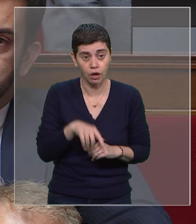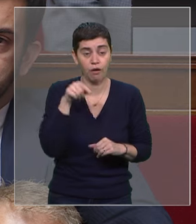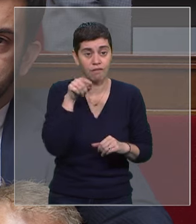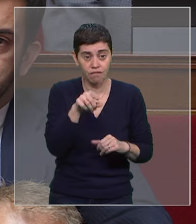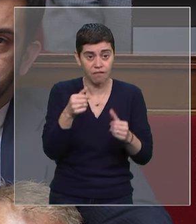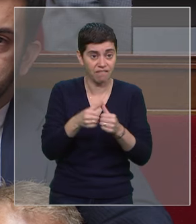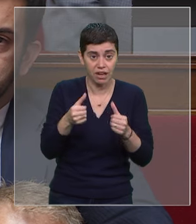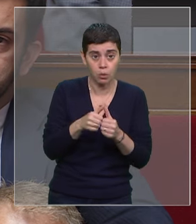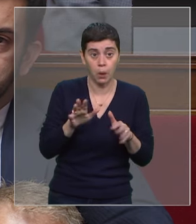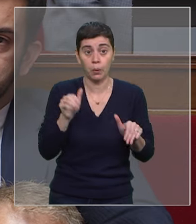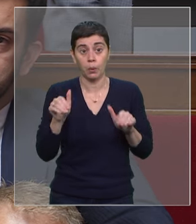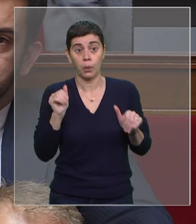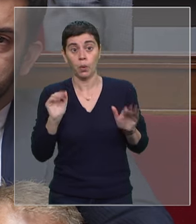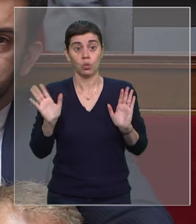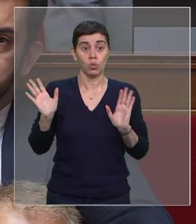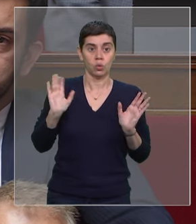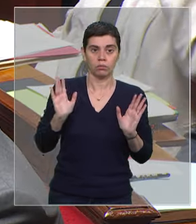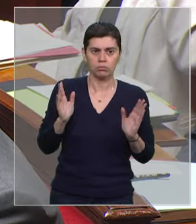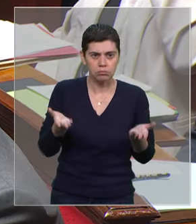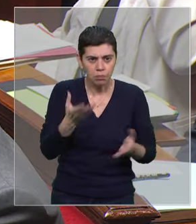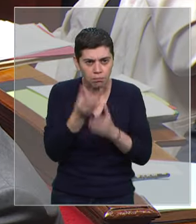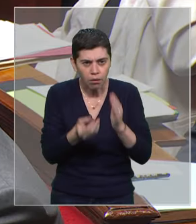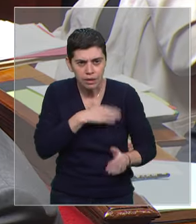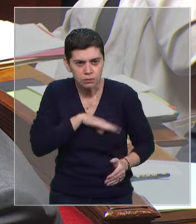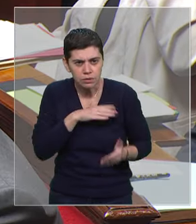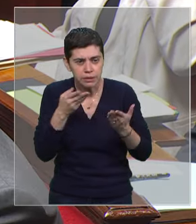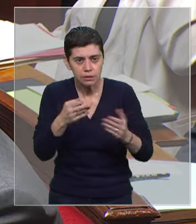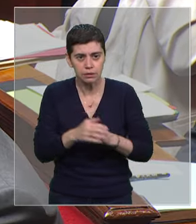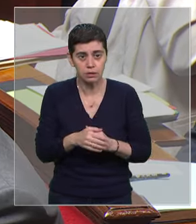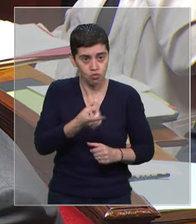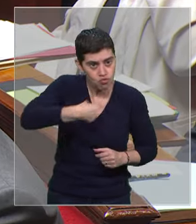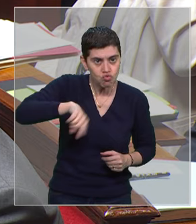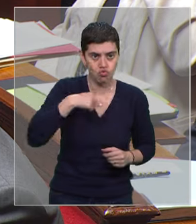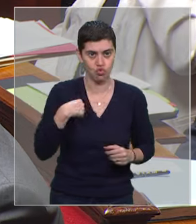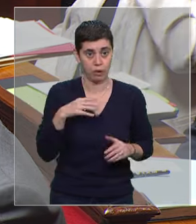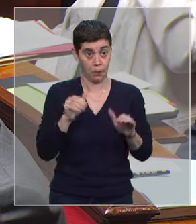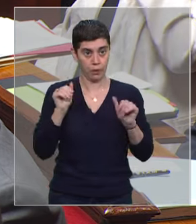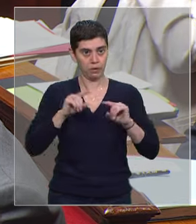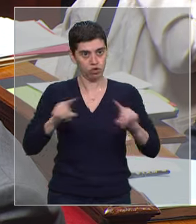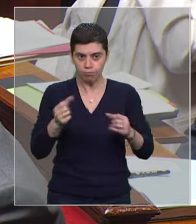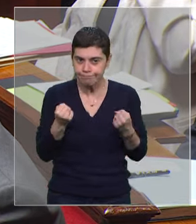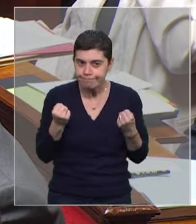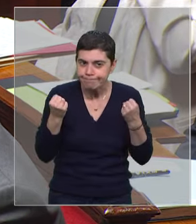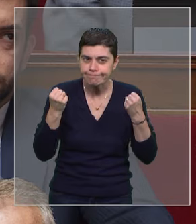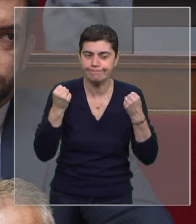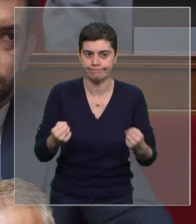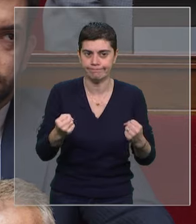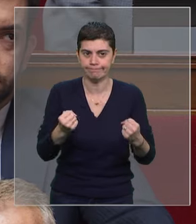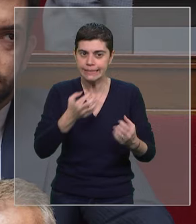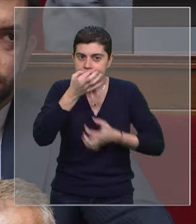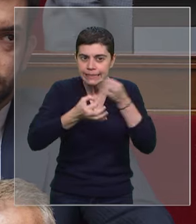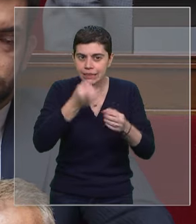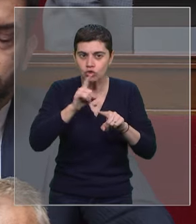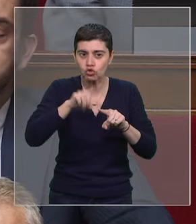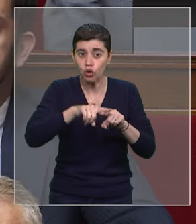pas responsable. En ce qui nous concerne, nous ne nous déroberons pas. Nous continuerons de tenir le langage de vérité et